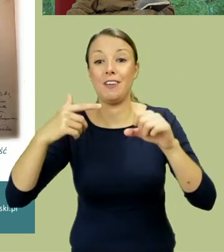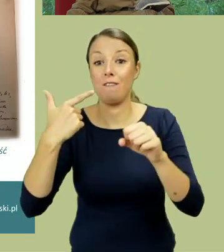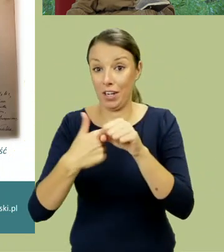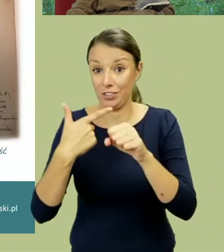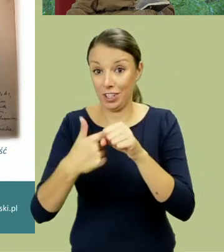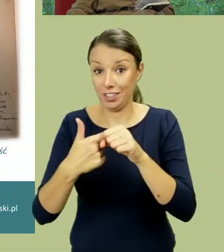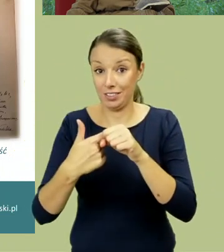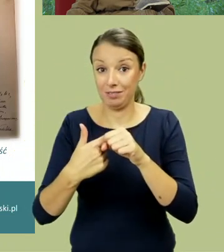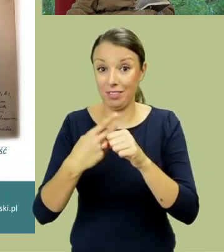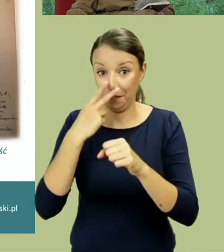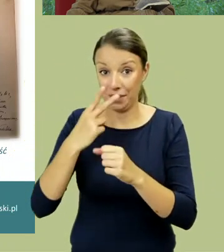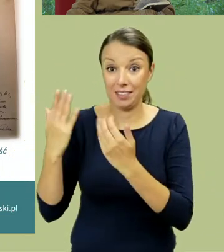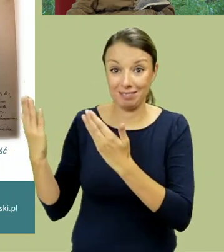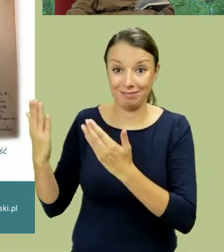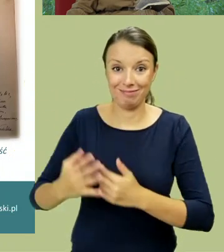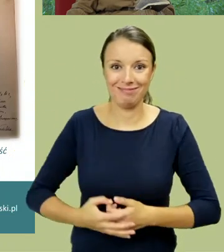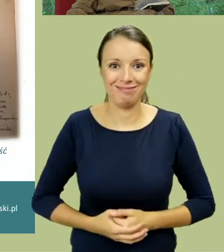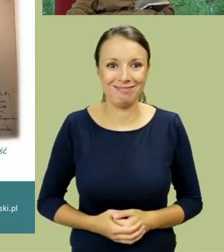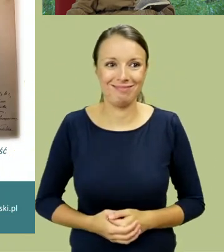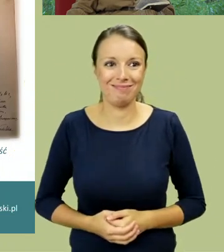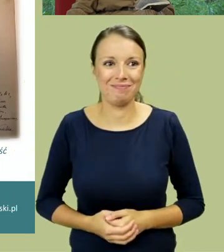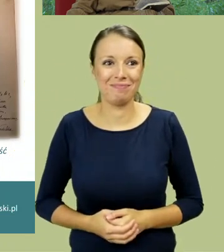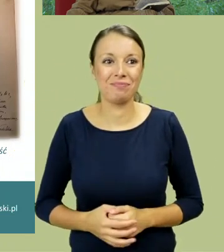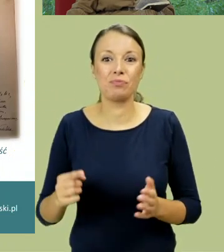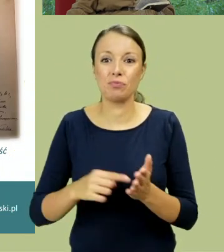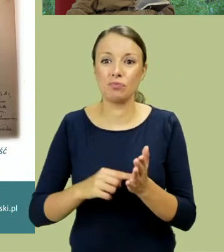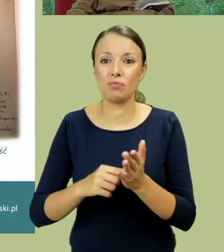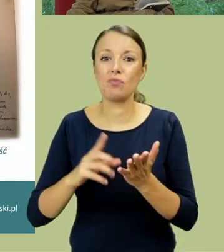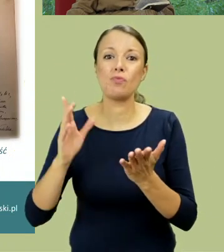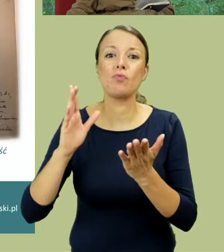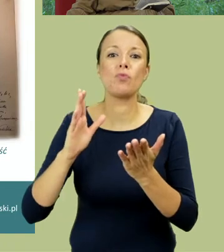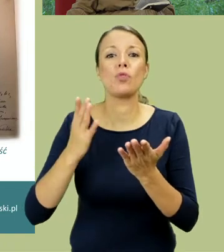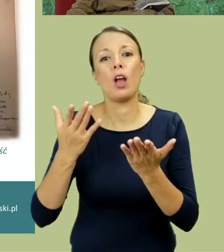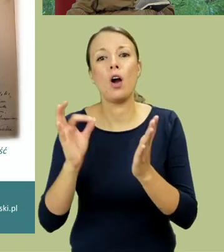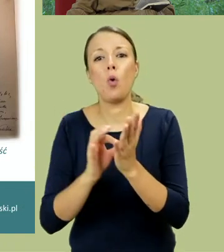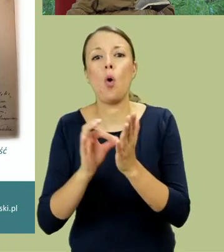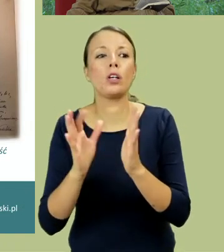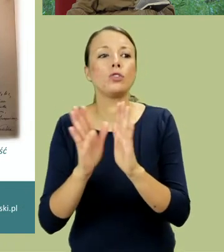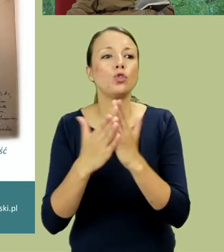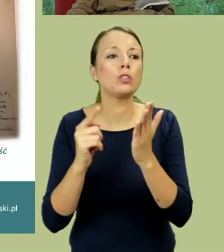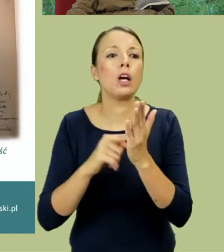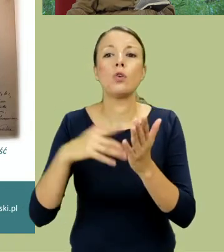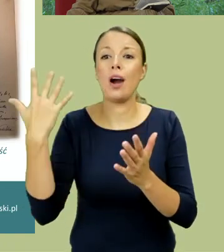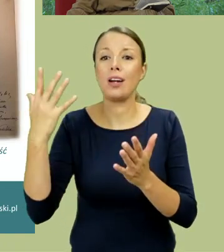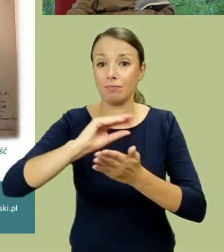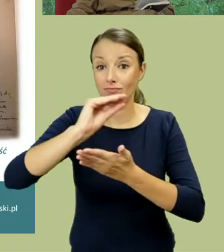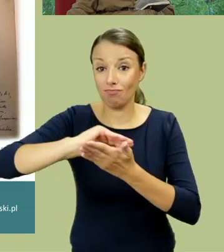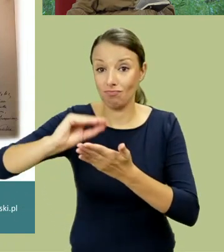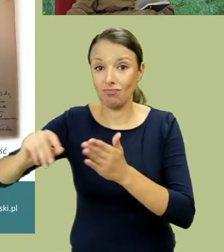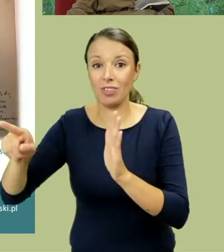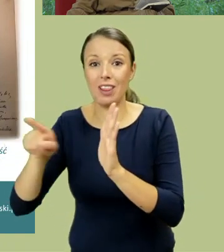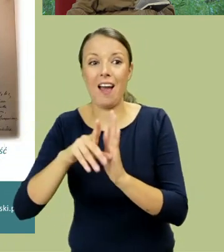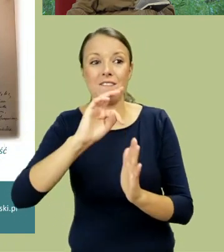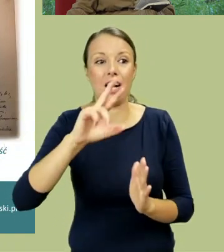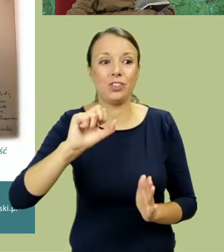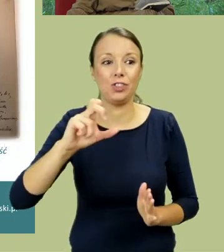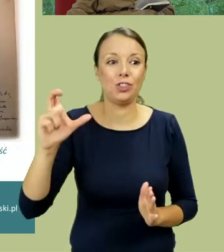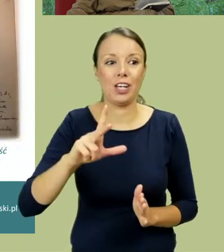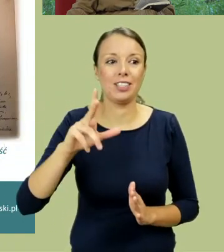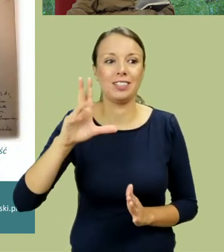1920. To jest akurat egzemplarz z odręczną dedykacją Józefa Piłsudskiego dla Franciszka Staszewskiego,